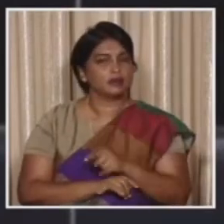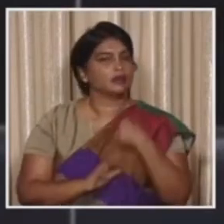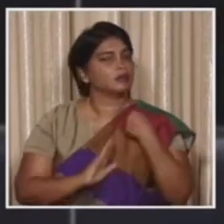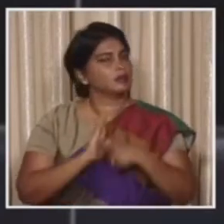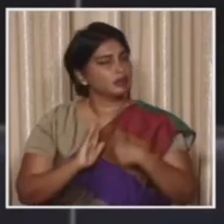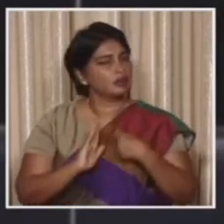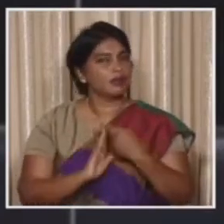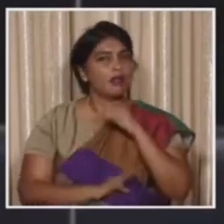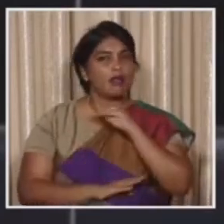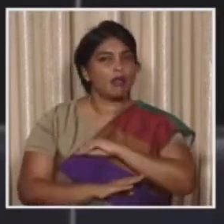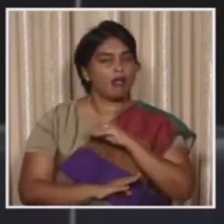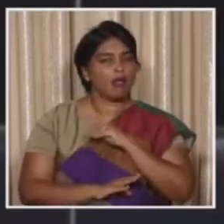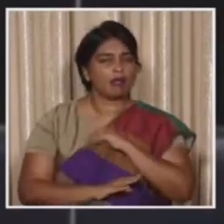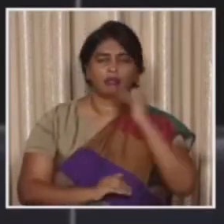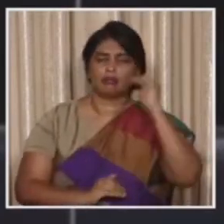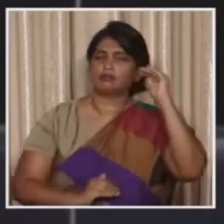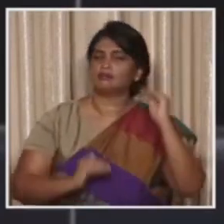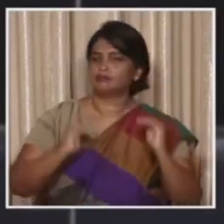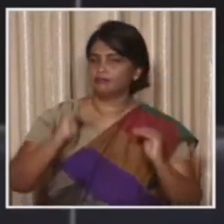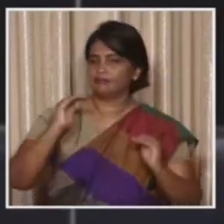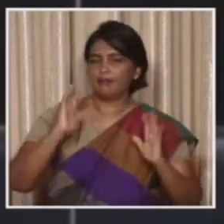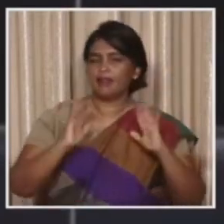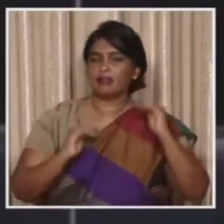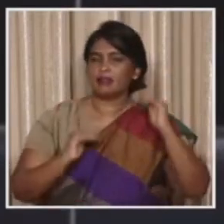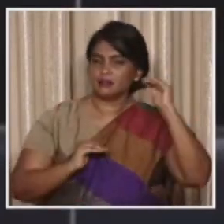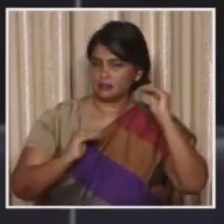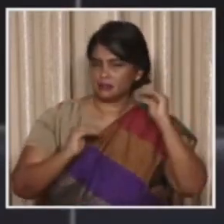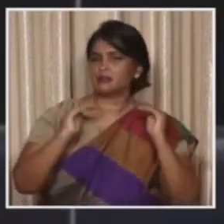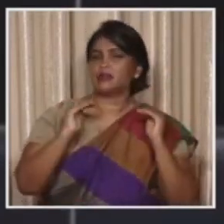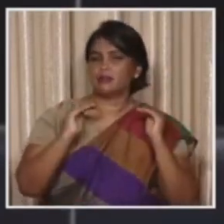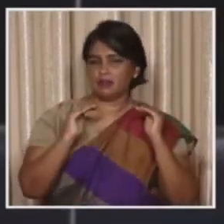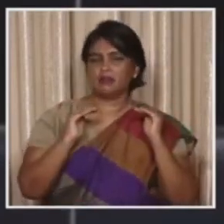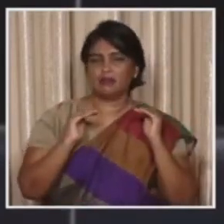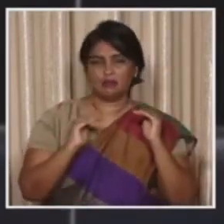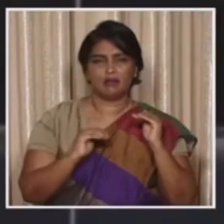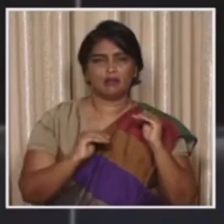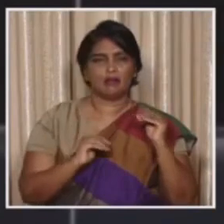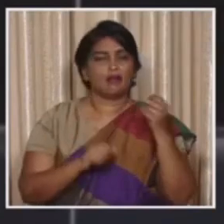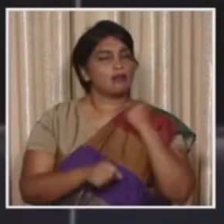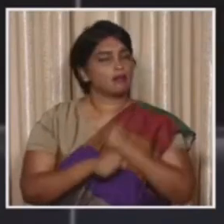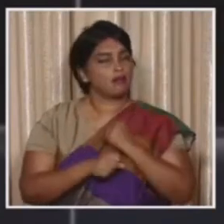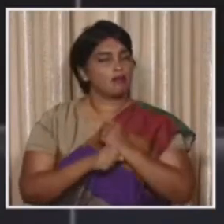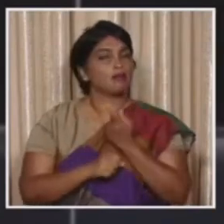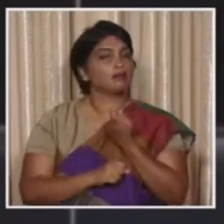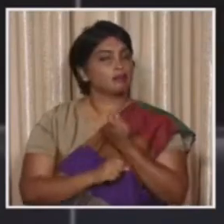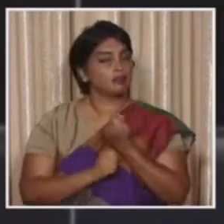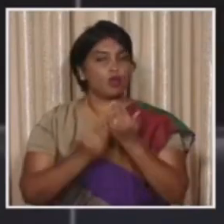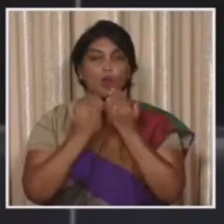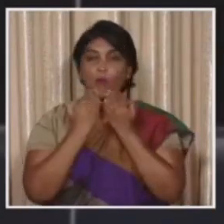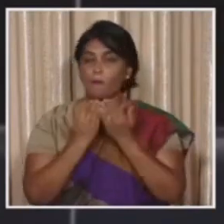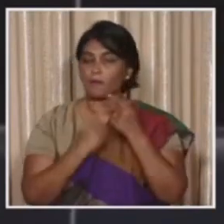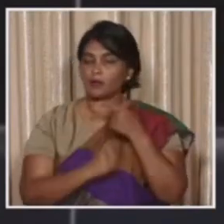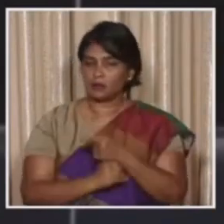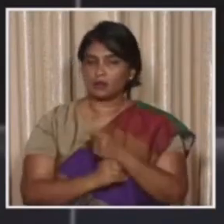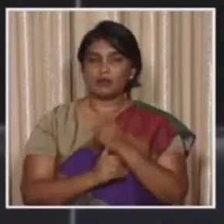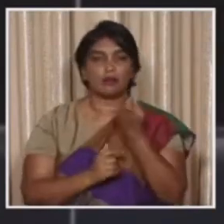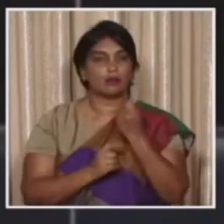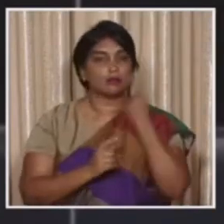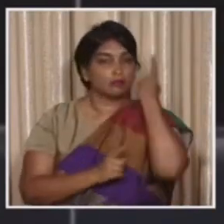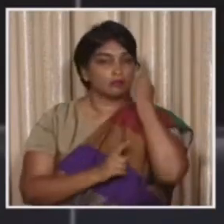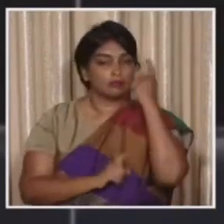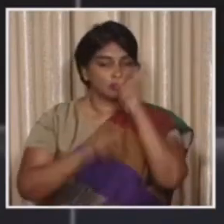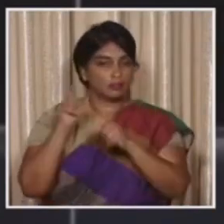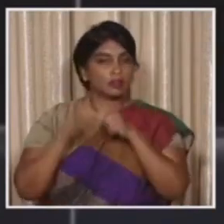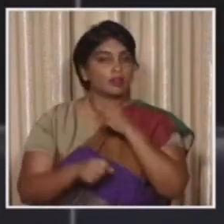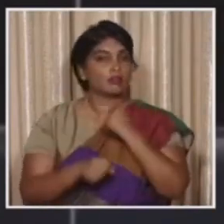රටේ ආදායම් විෂමතාවය හැකිතරම් දුරට අවම කරන්න ඕනේ කියන එක. එතකොට රජයේ ආර්ථික උපදේශකයින්ට, ආර්ථික